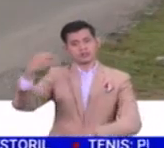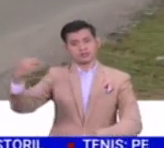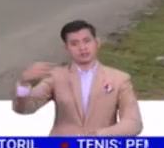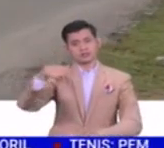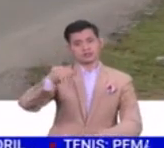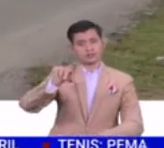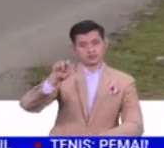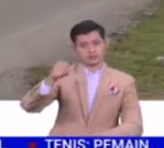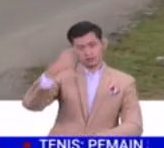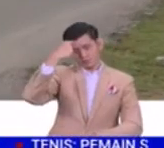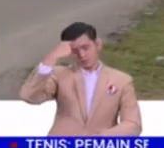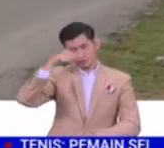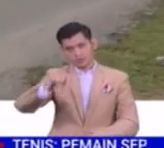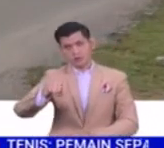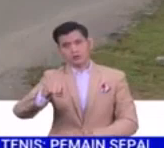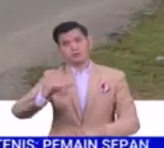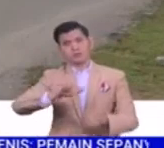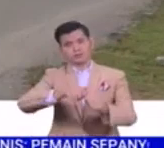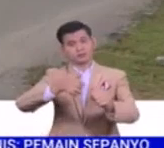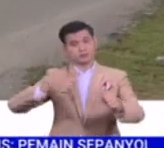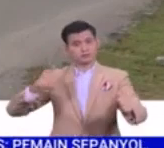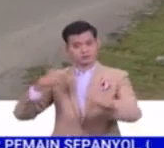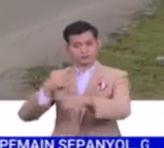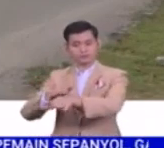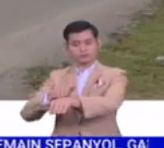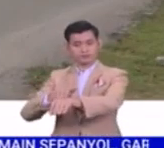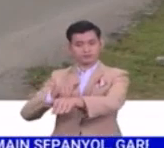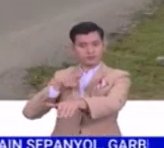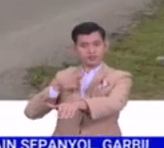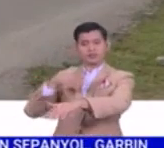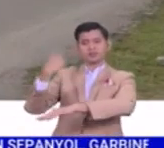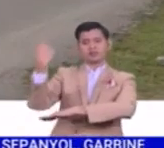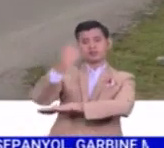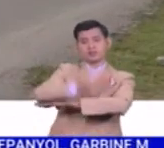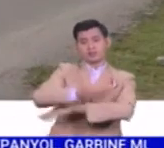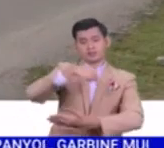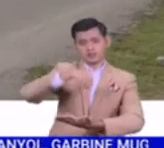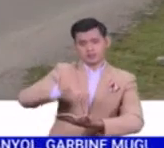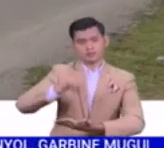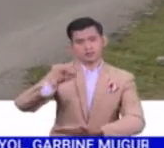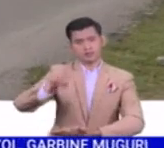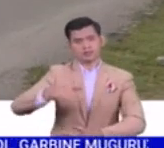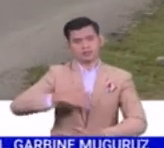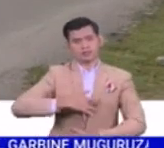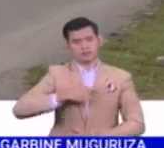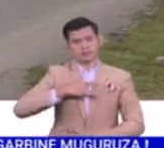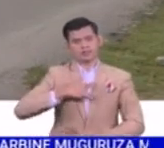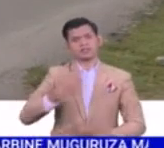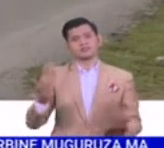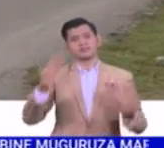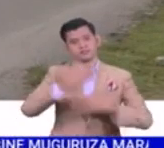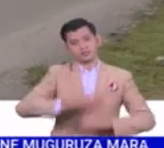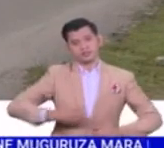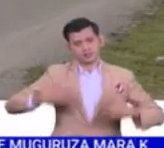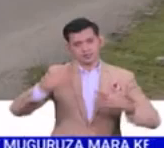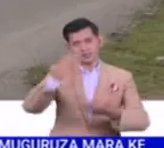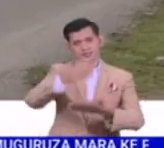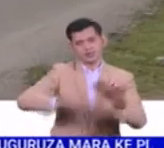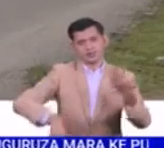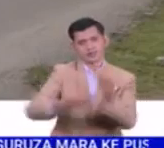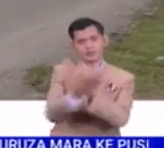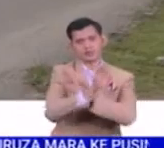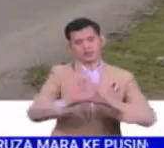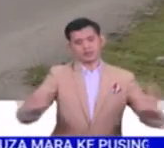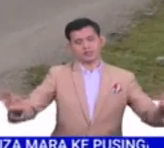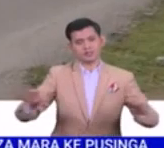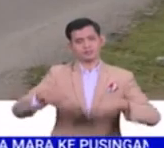bagi mengelakkan pertembungan trafik luar biasa. Dan hari ini, nikmatilah tol secara percuma yang telah diberikan sejak